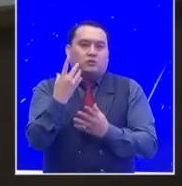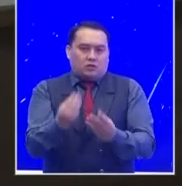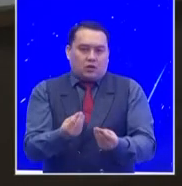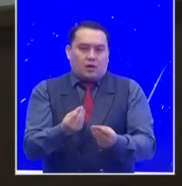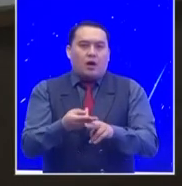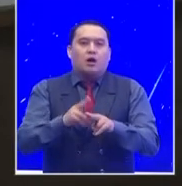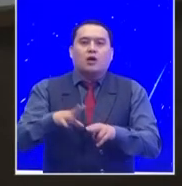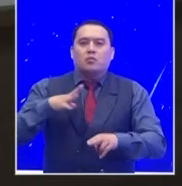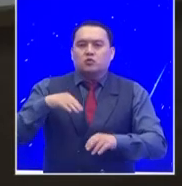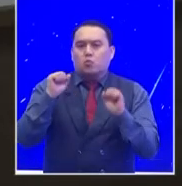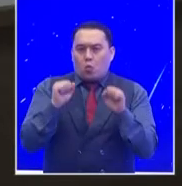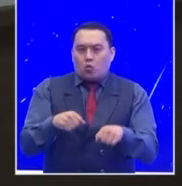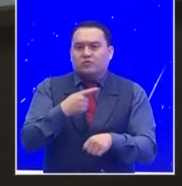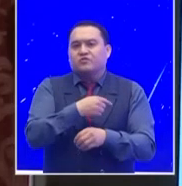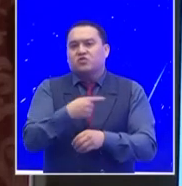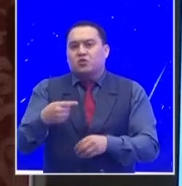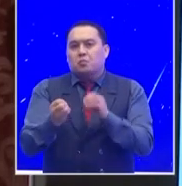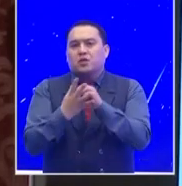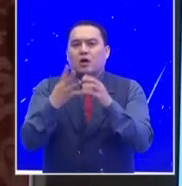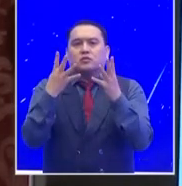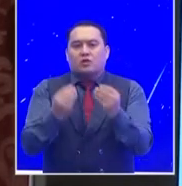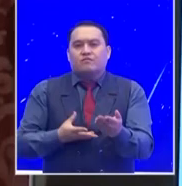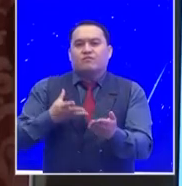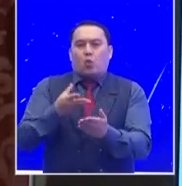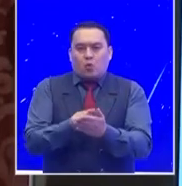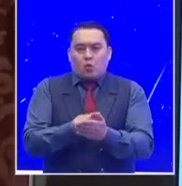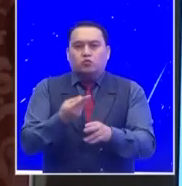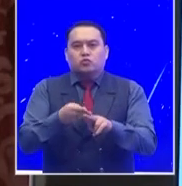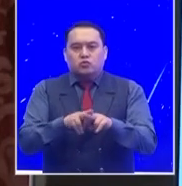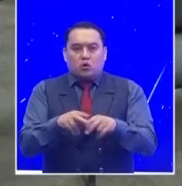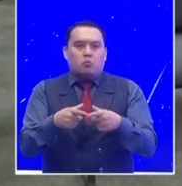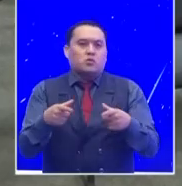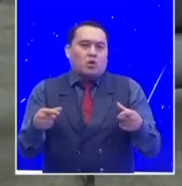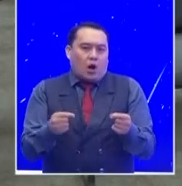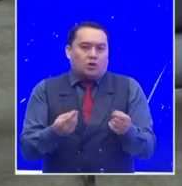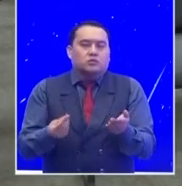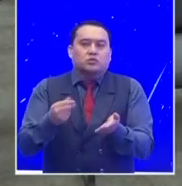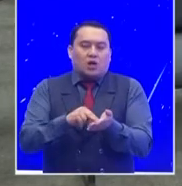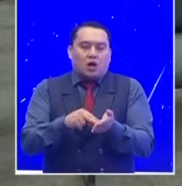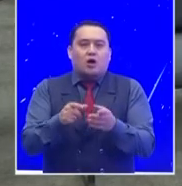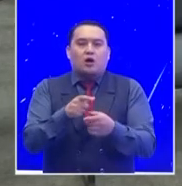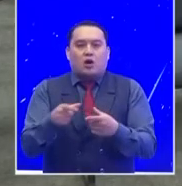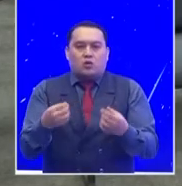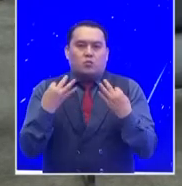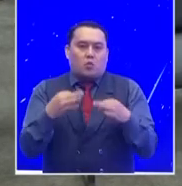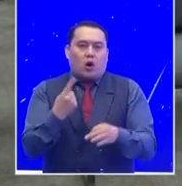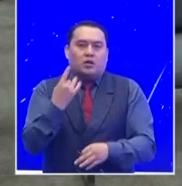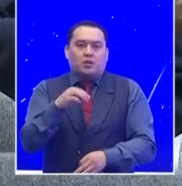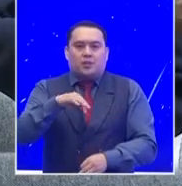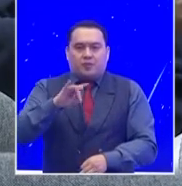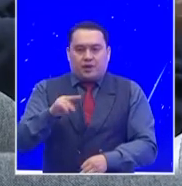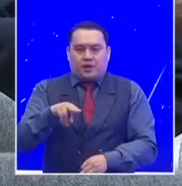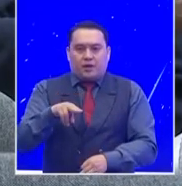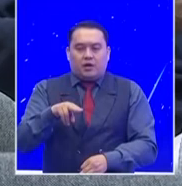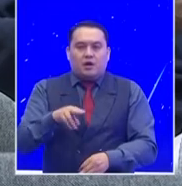день. Раньше можно было в течение 15 дней выплатить сумму за бланк. К слову, стоимость этой карточки доступа составляет 1